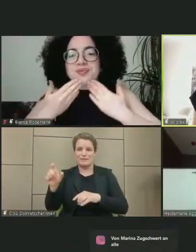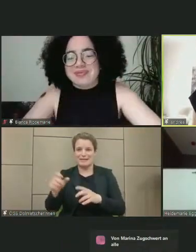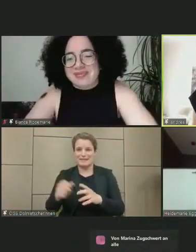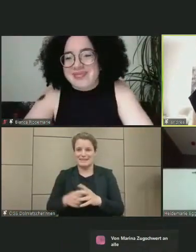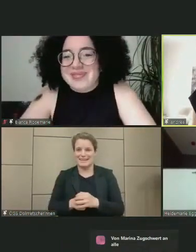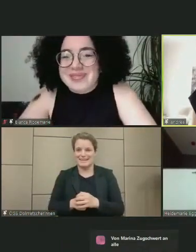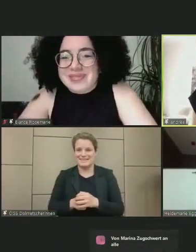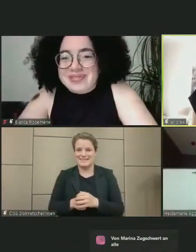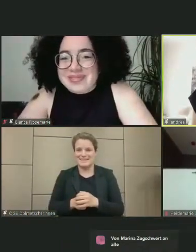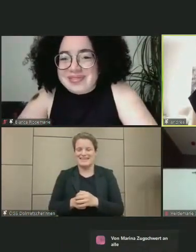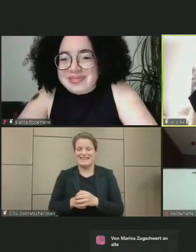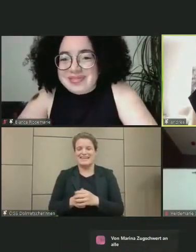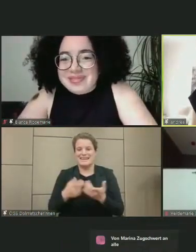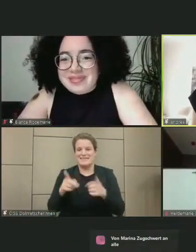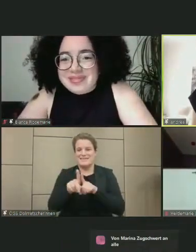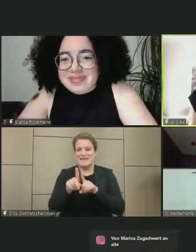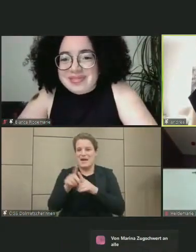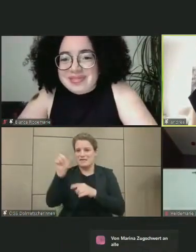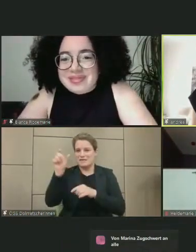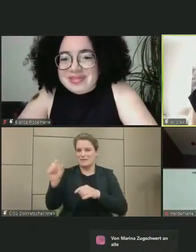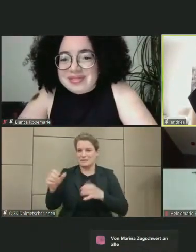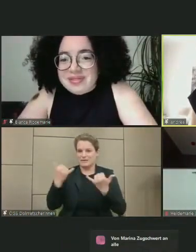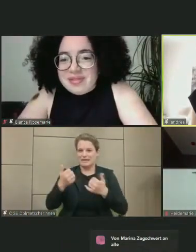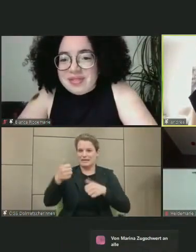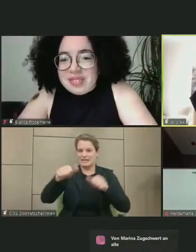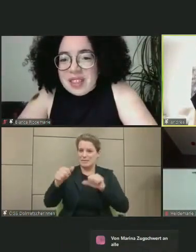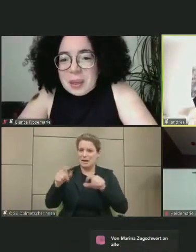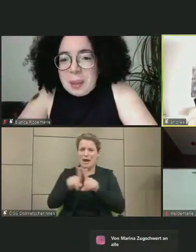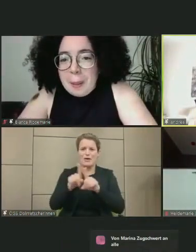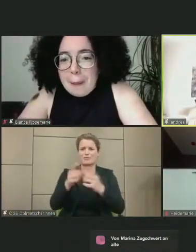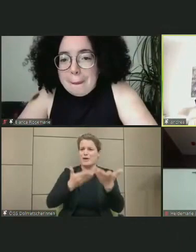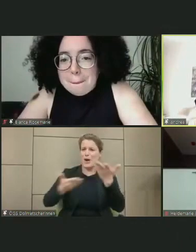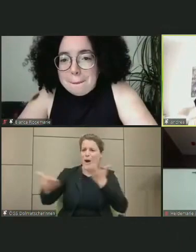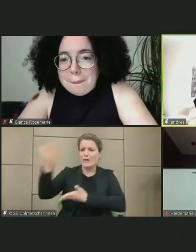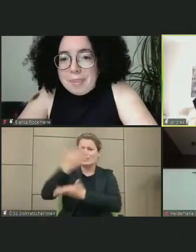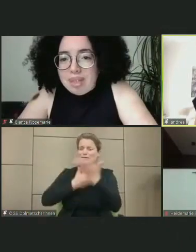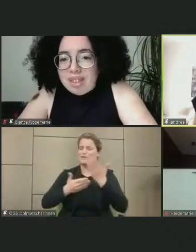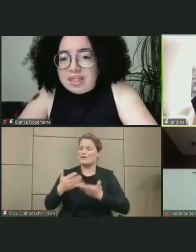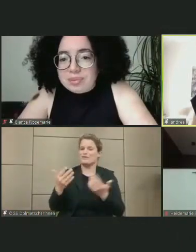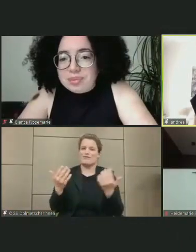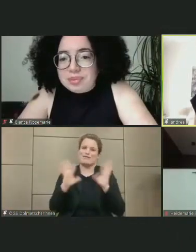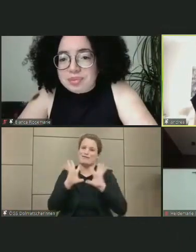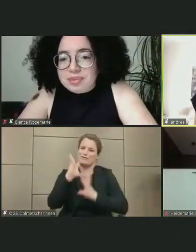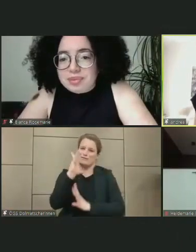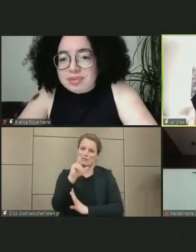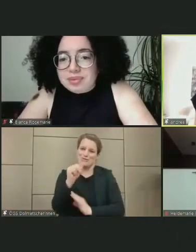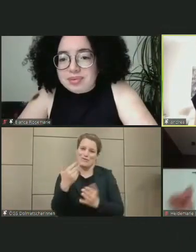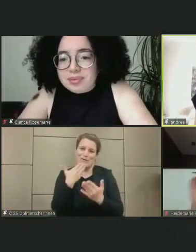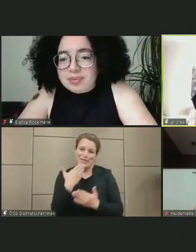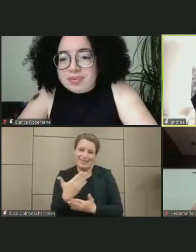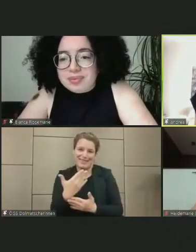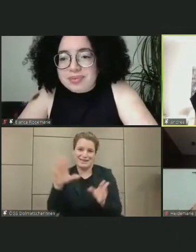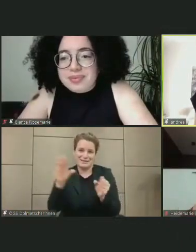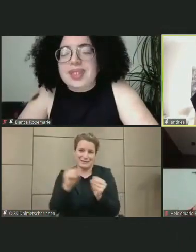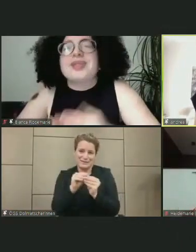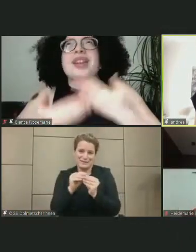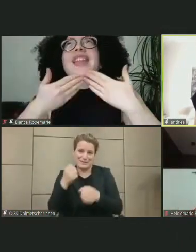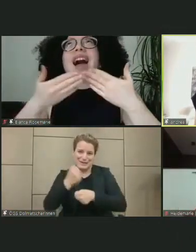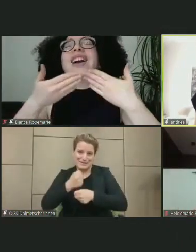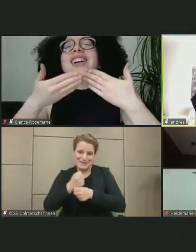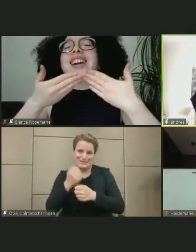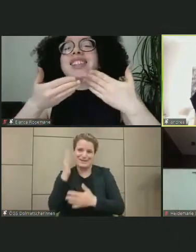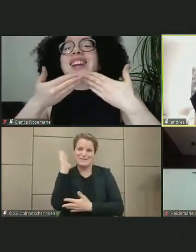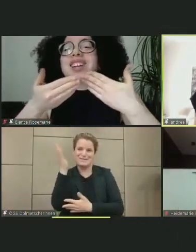waren. Ich bedanke mich fürs Zuhören und für den wunderbaren Austausch. Es hat mir total viel Spaß gemacht, heute mit der Bianca das gemeinsam zu gestalten. Ich